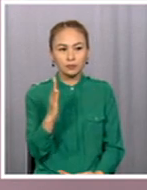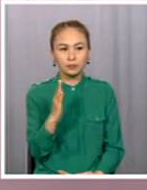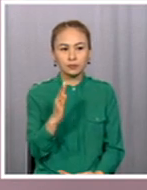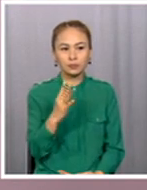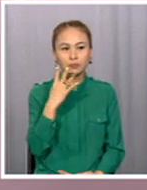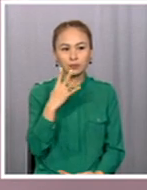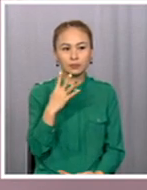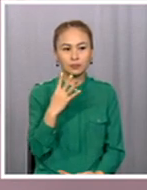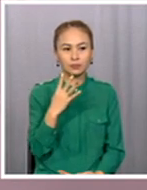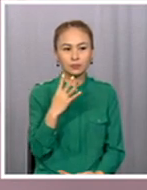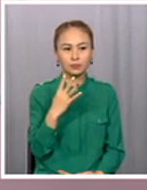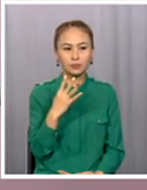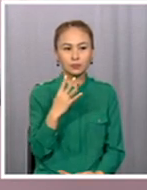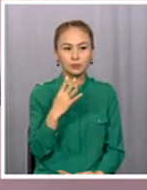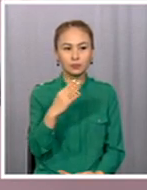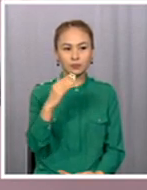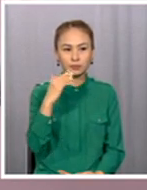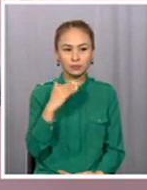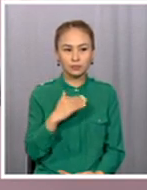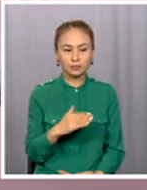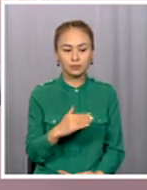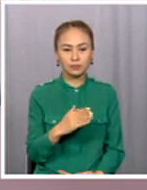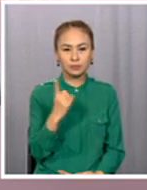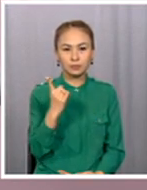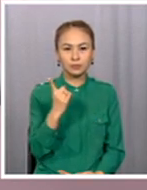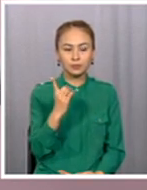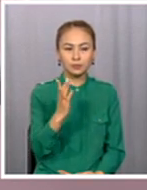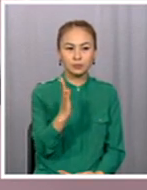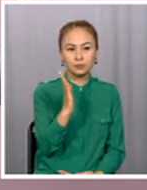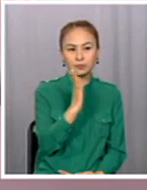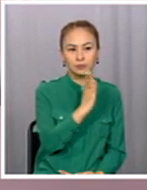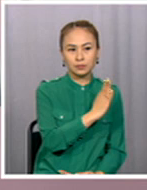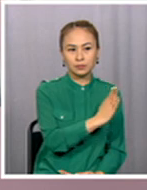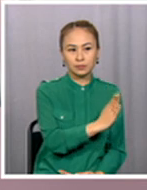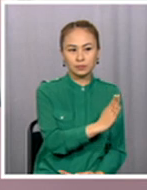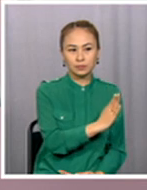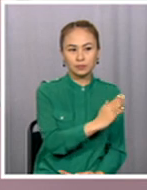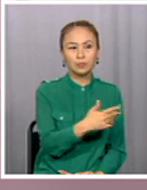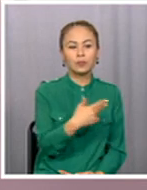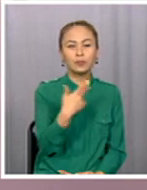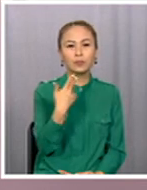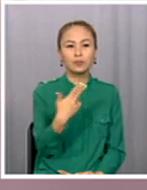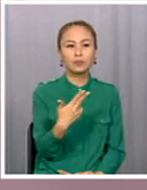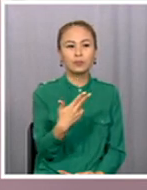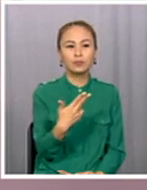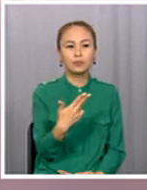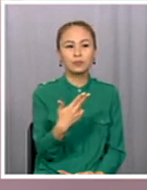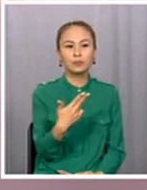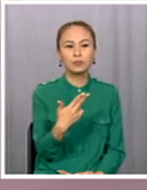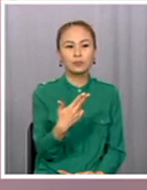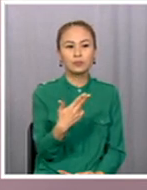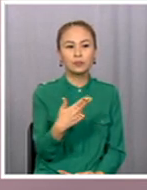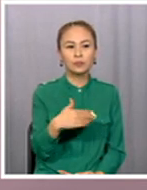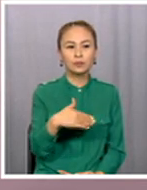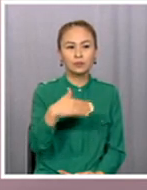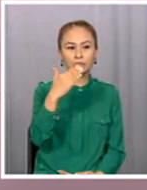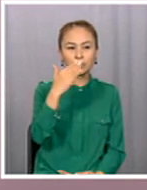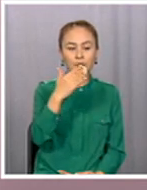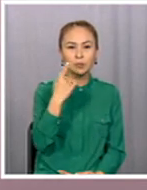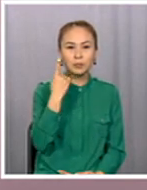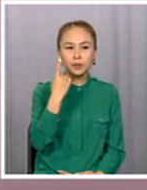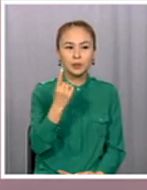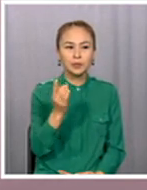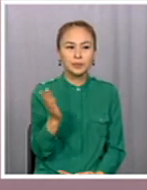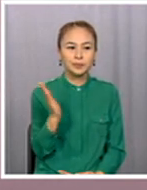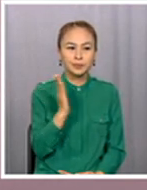оңға, төрт тор көз төмен, бір тор көз солға, үш тор көз жоғары,